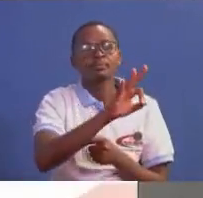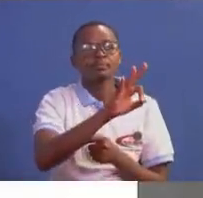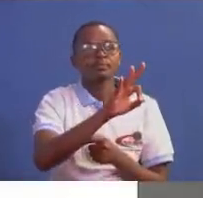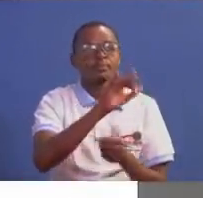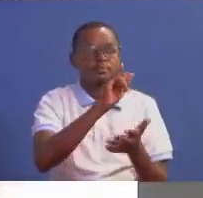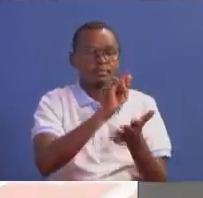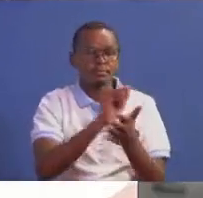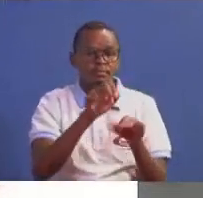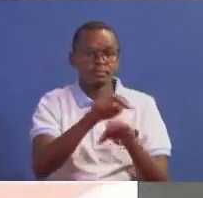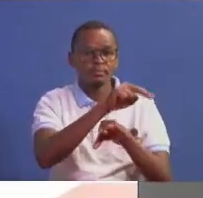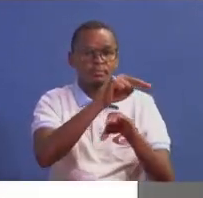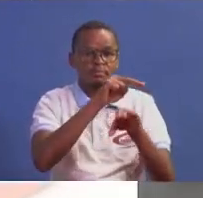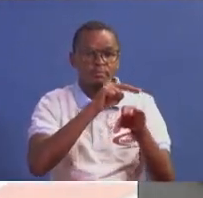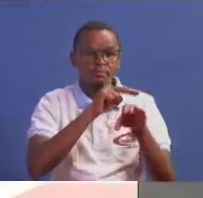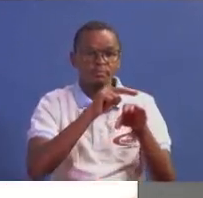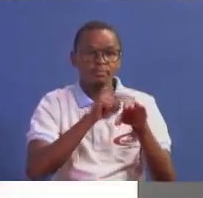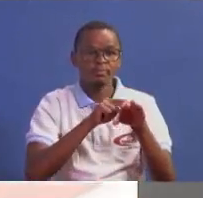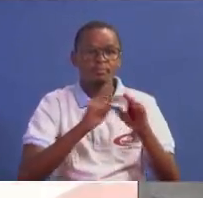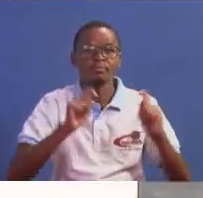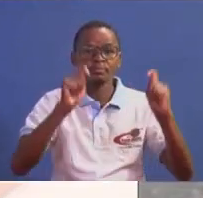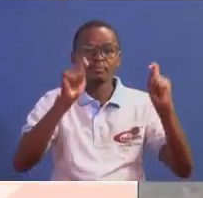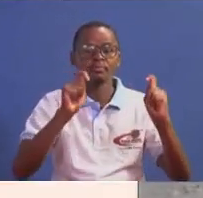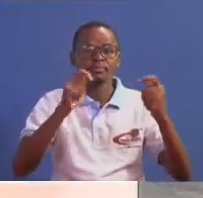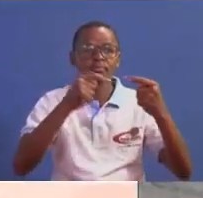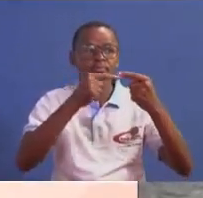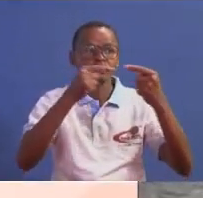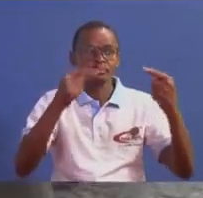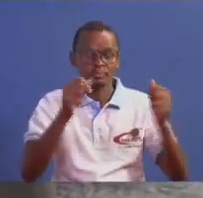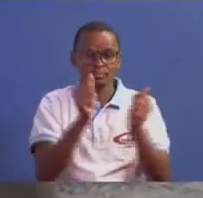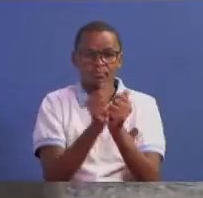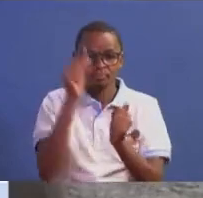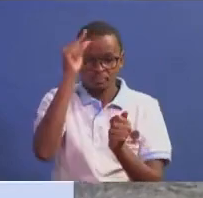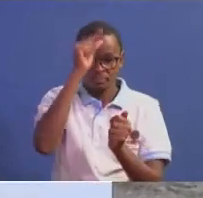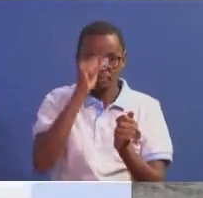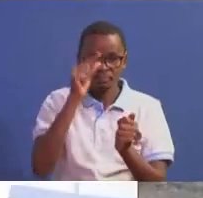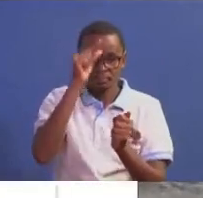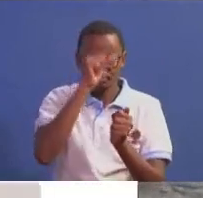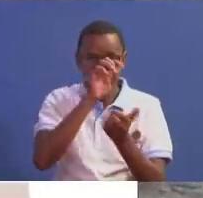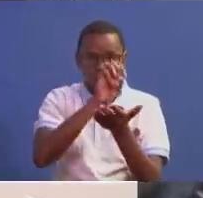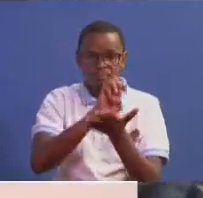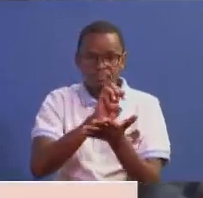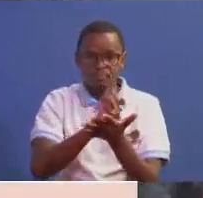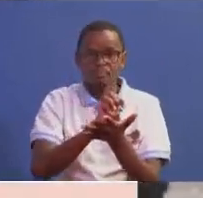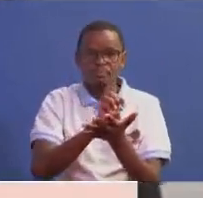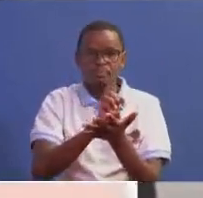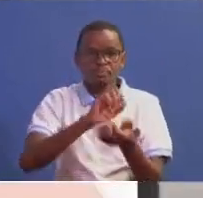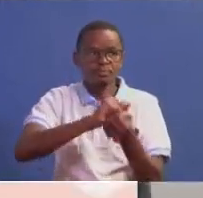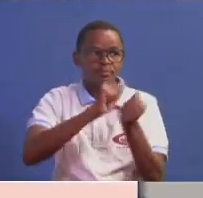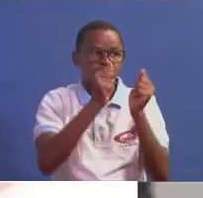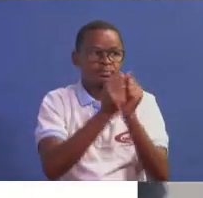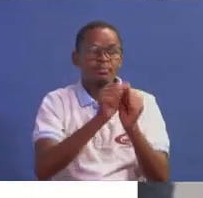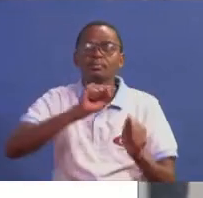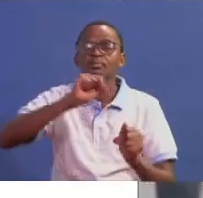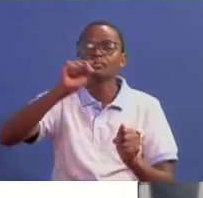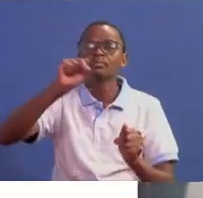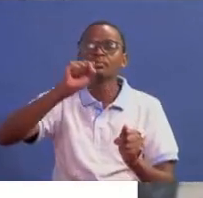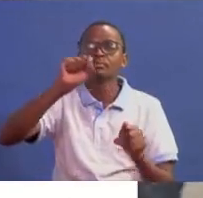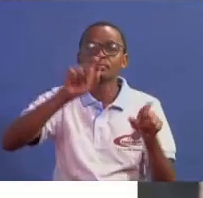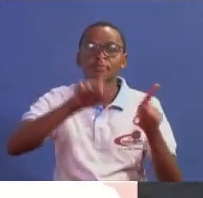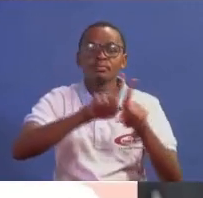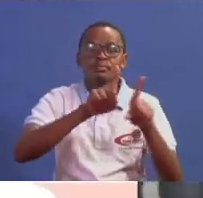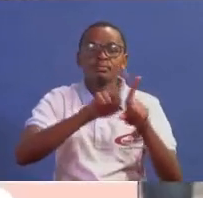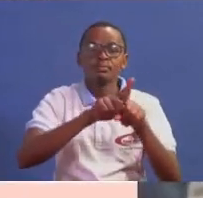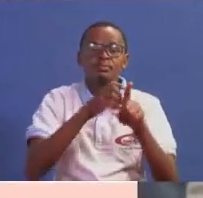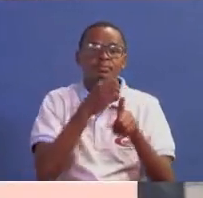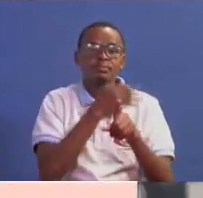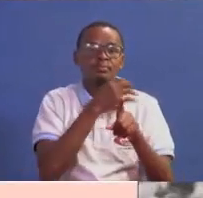2023 ambapo taifa hili lilishuhudia maandamano ya upinzani dhidi ya serikali yakishinikizwa na kutaka mageuzi ya kisiasa na